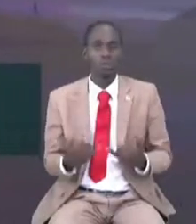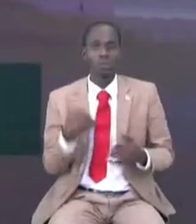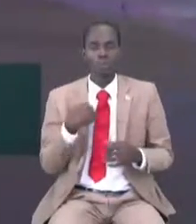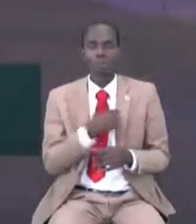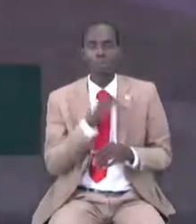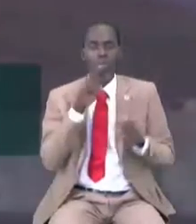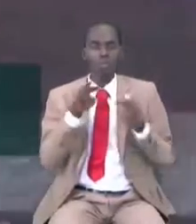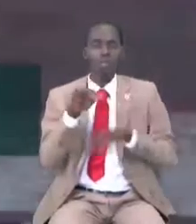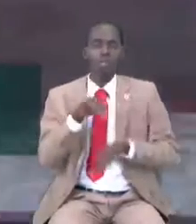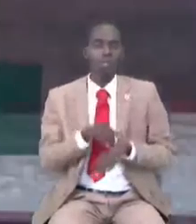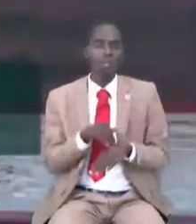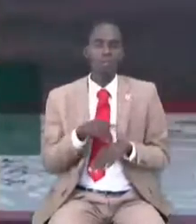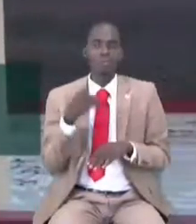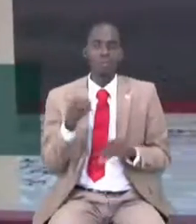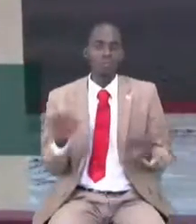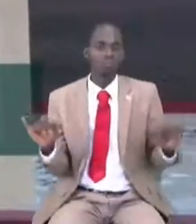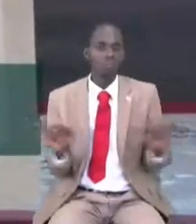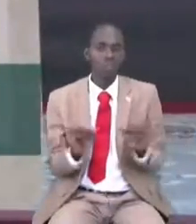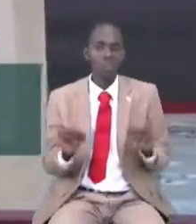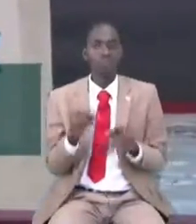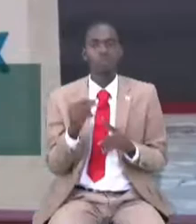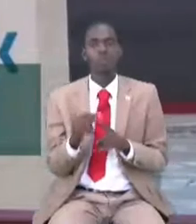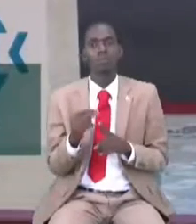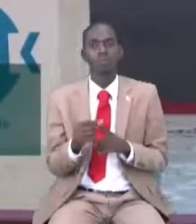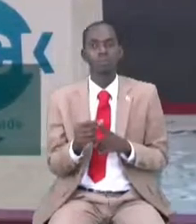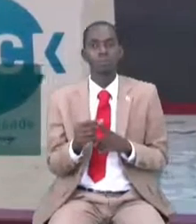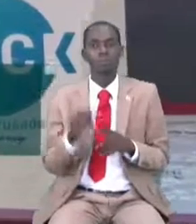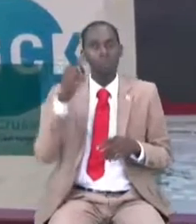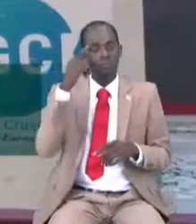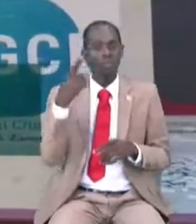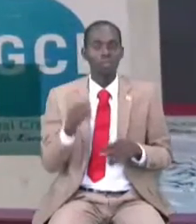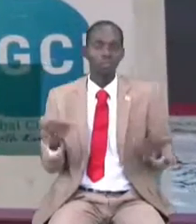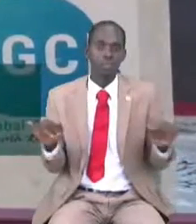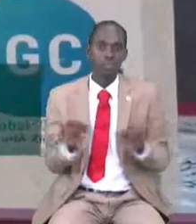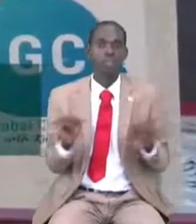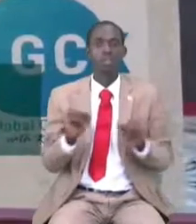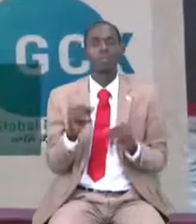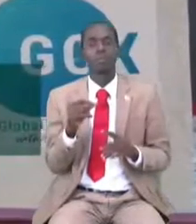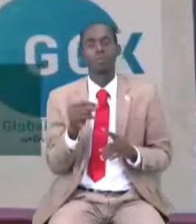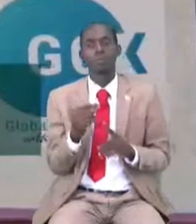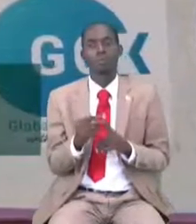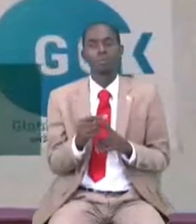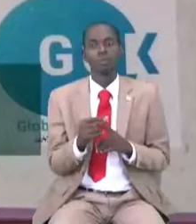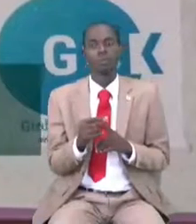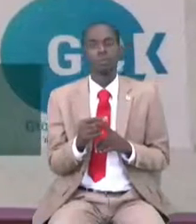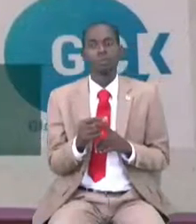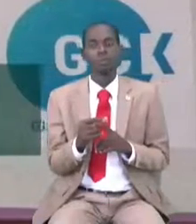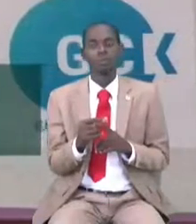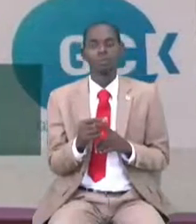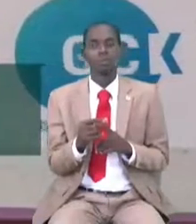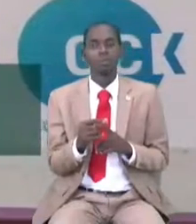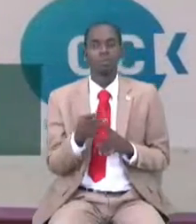même monde, du même sauveur. Le monde demeure le